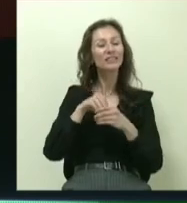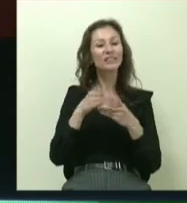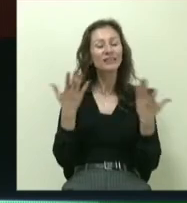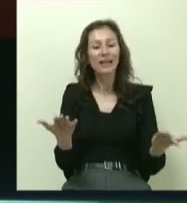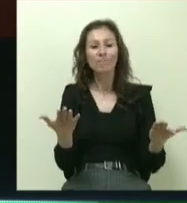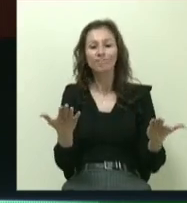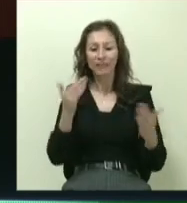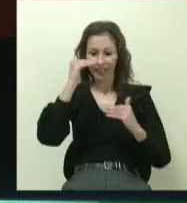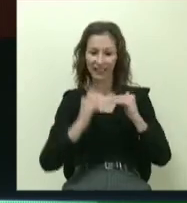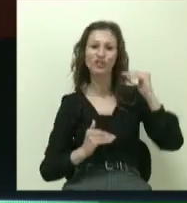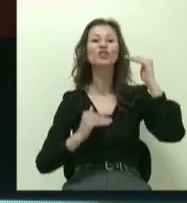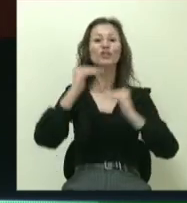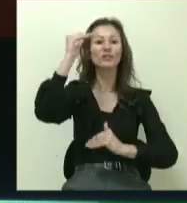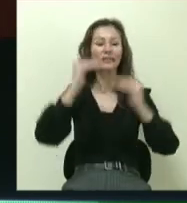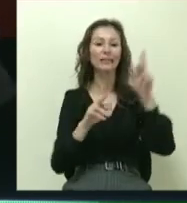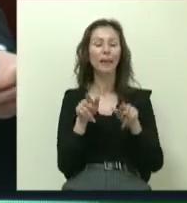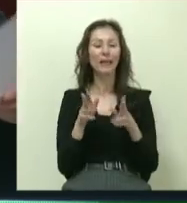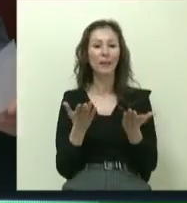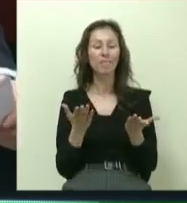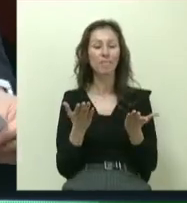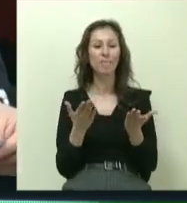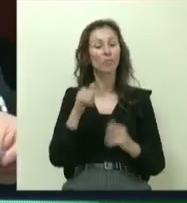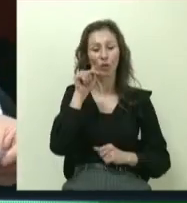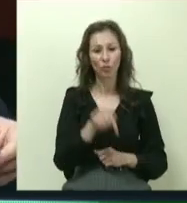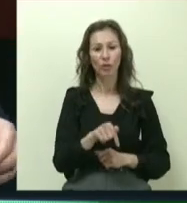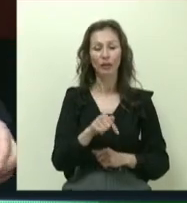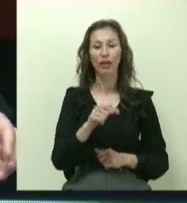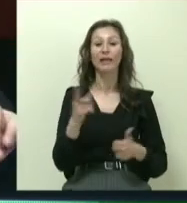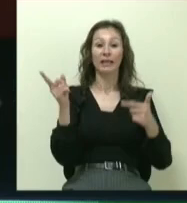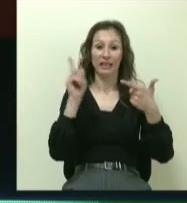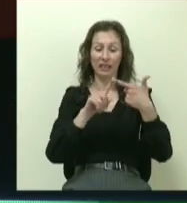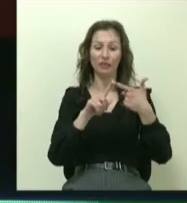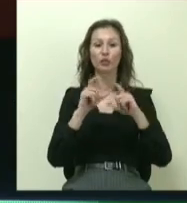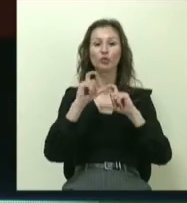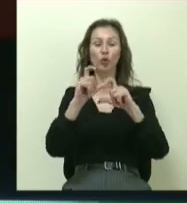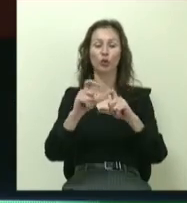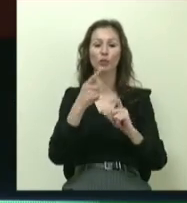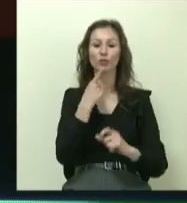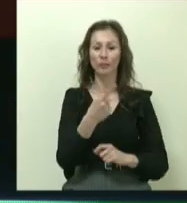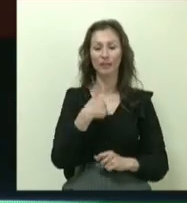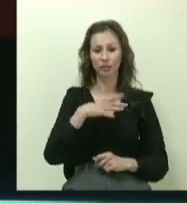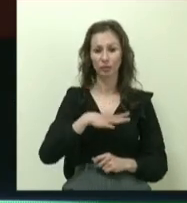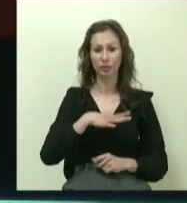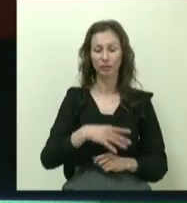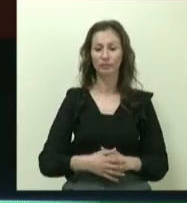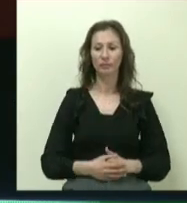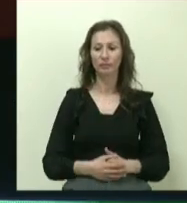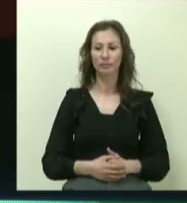çıkışlıdır şimdi buradan ikinci soruma geçmek istiyorum